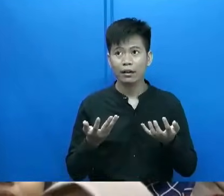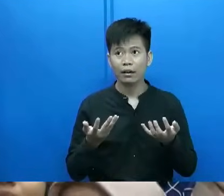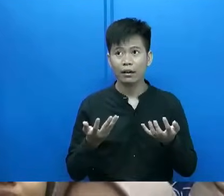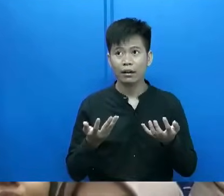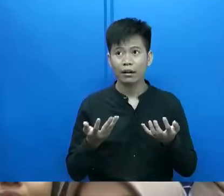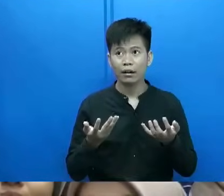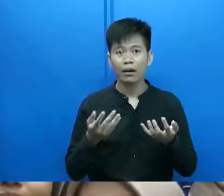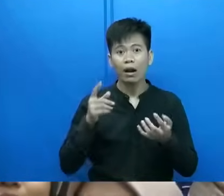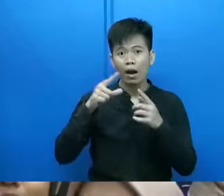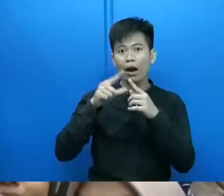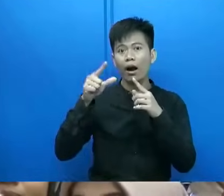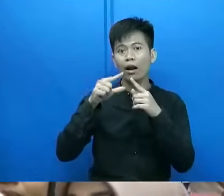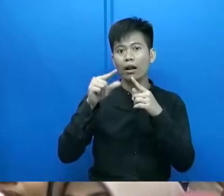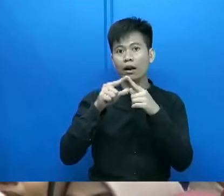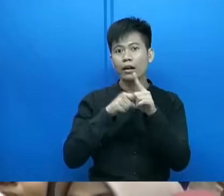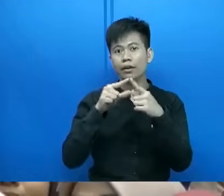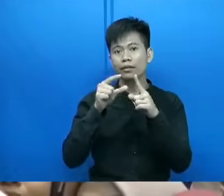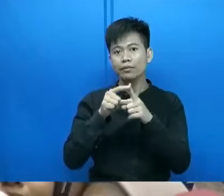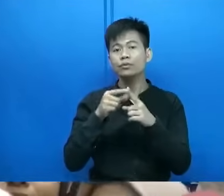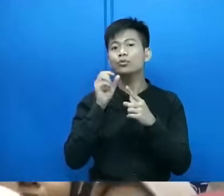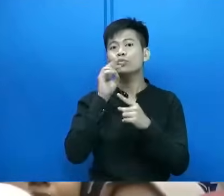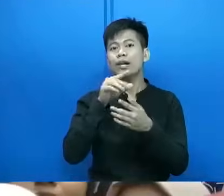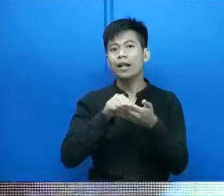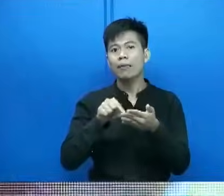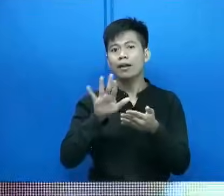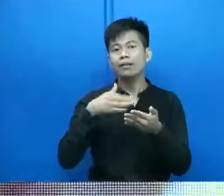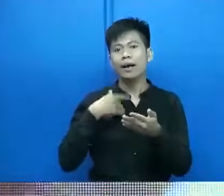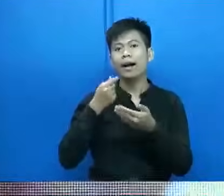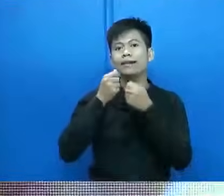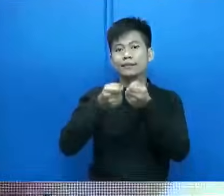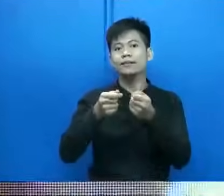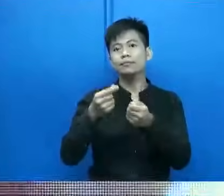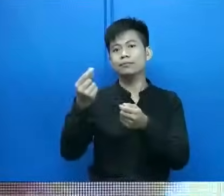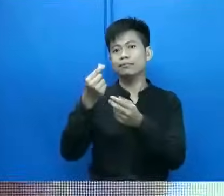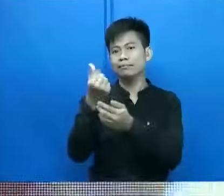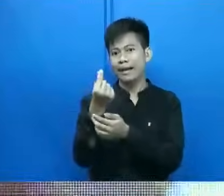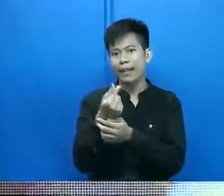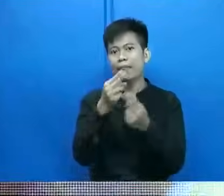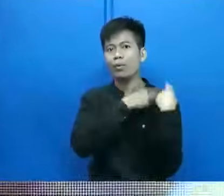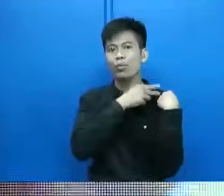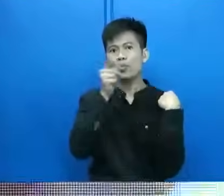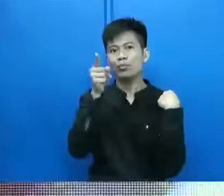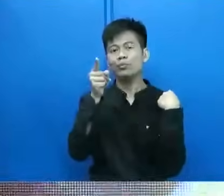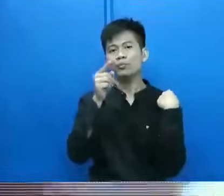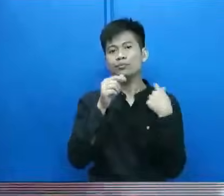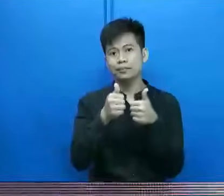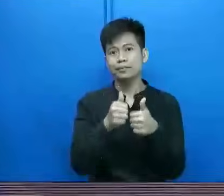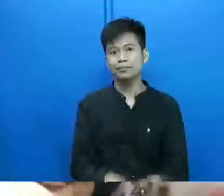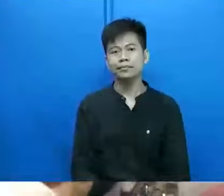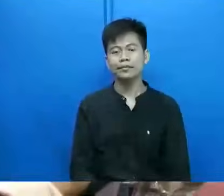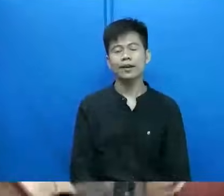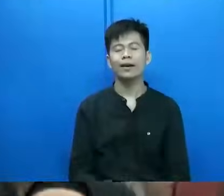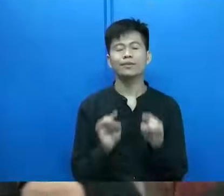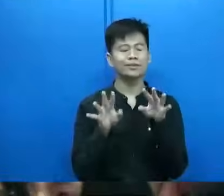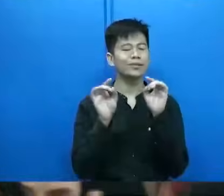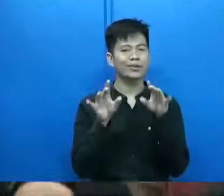Oh, sudah di Ar-Raya. Baik. Sebutkan namanya, kita kasih rekomendasi, biayanya kami yang tanggung kalau bayar. Baik ya?